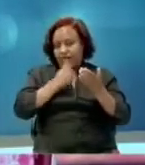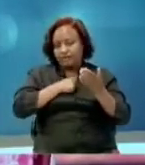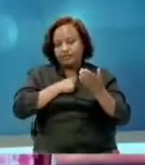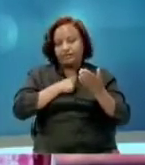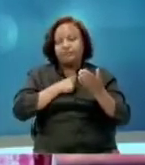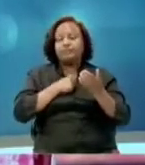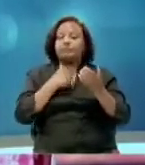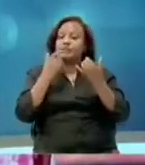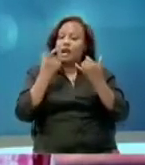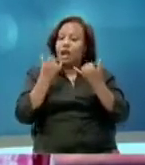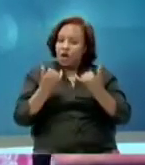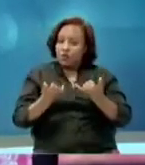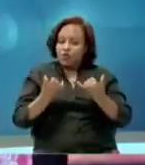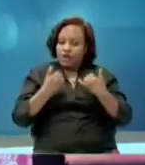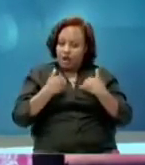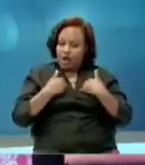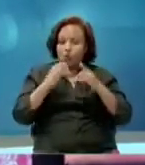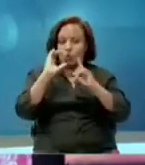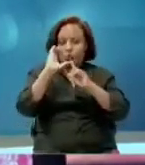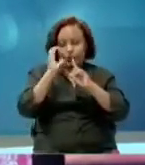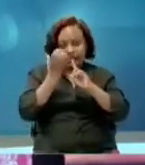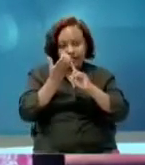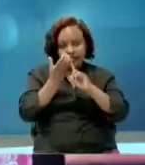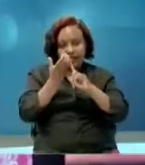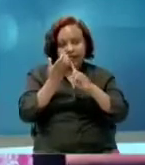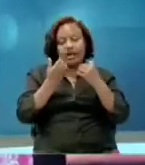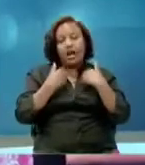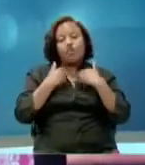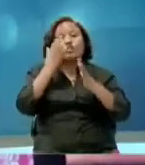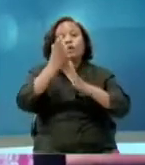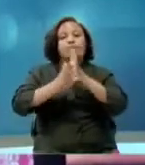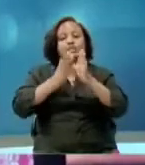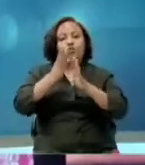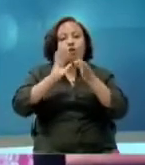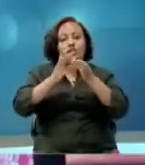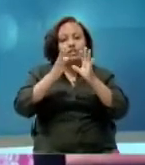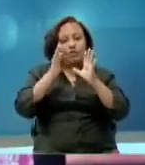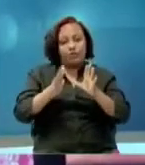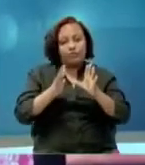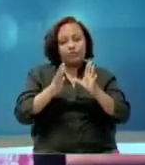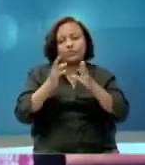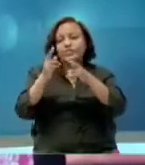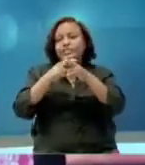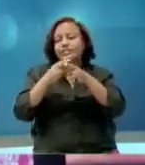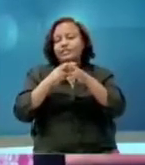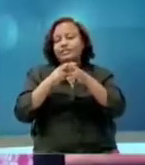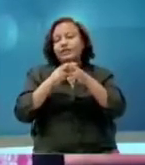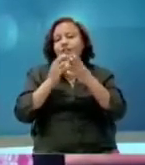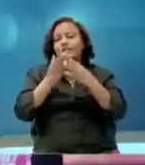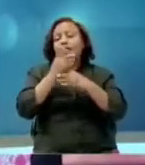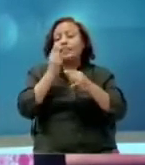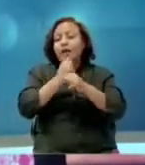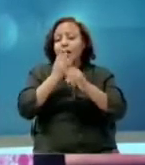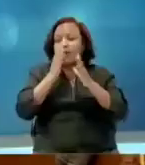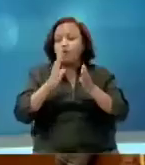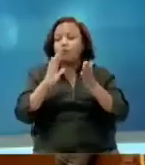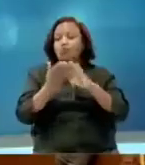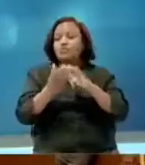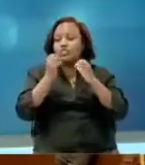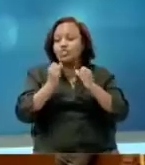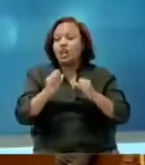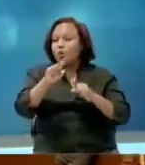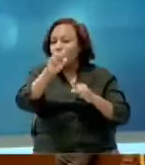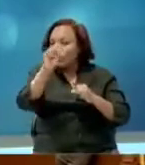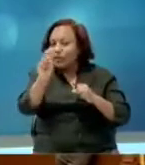ያ ግን አሁን ካለው ነባራዊ ሁኔታ አንጻር፣ ካሉት የምልክት ቋንቋ አስተርጓሚዎች እጥረት አንጻር ተግባራዊ ሊሆን የሚችል ነው ወይ? ሪያሊስቲክ ነው